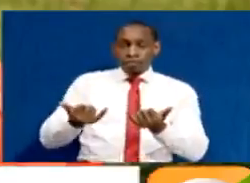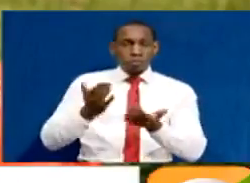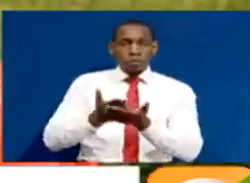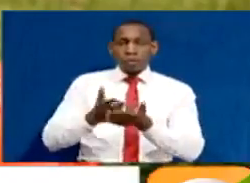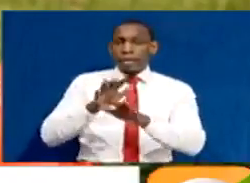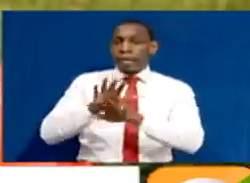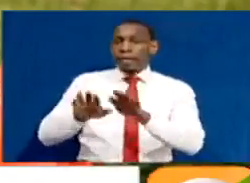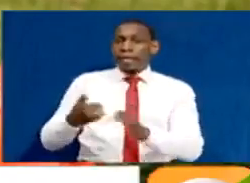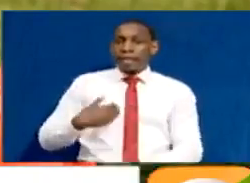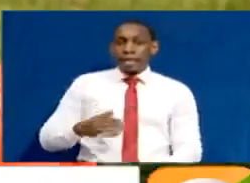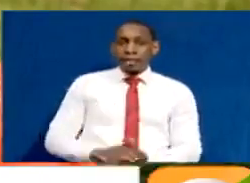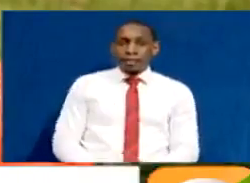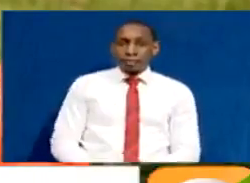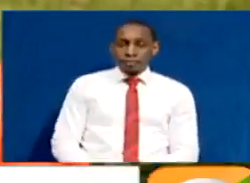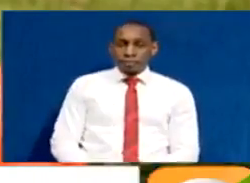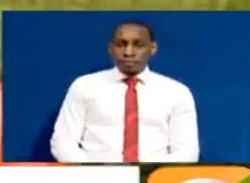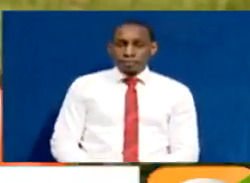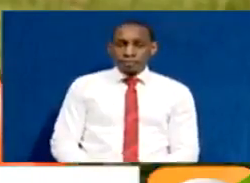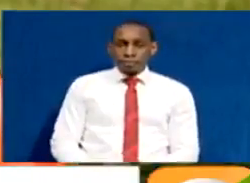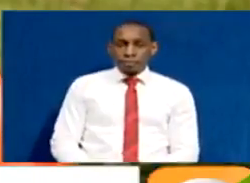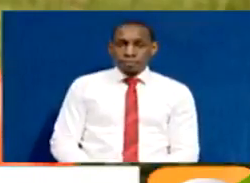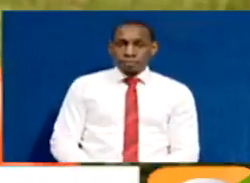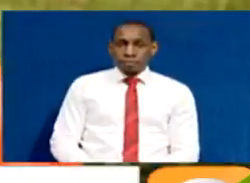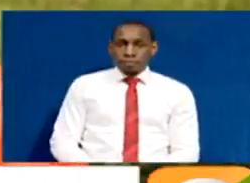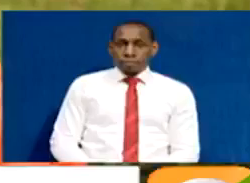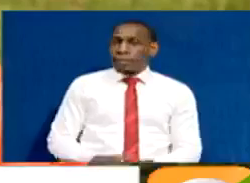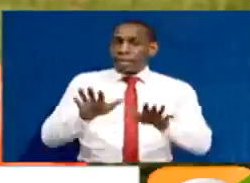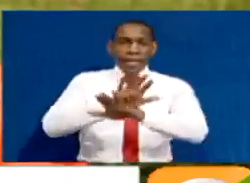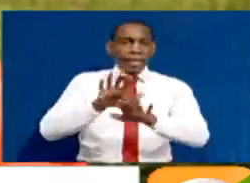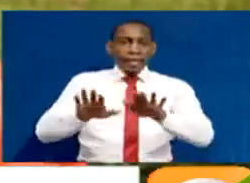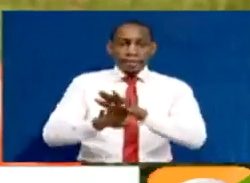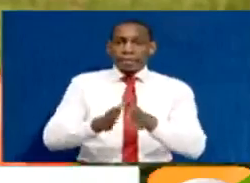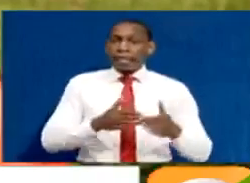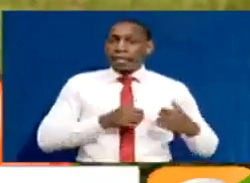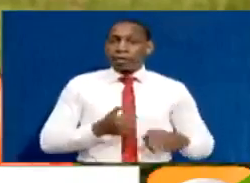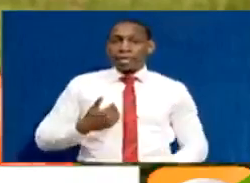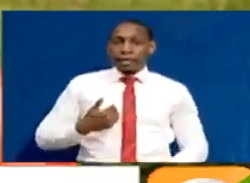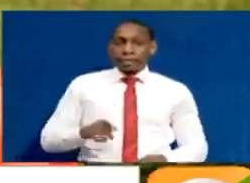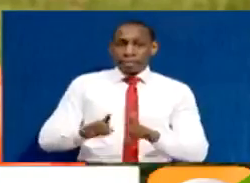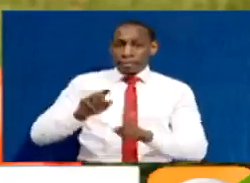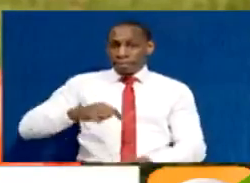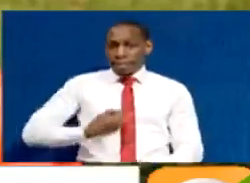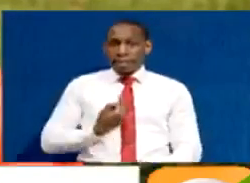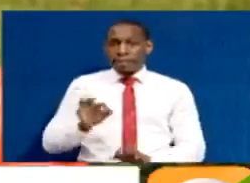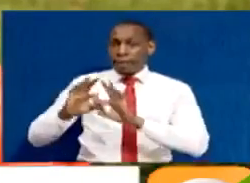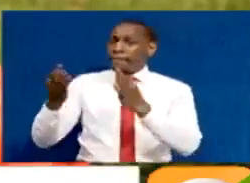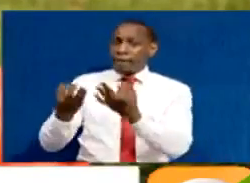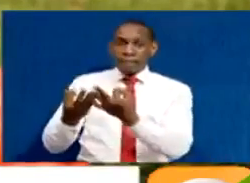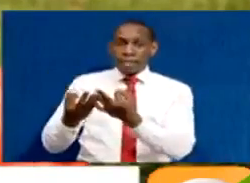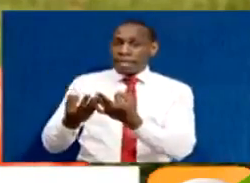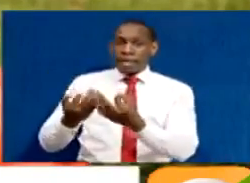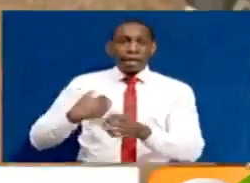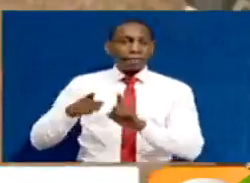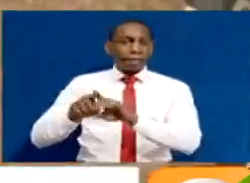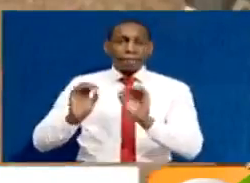everything, hakuna kitu nyuma Manu akwa anapewa, kila kitu alikuwa anapata. Hata yenye sisi wenyewe kama familia